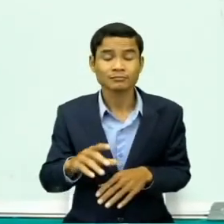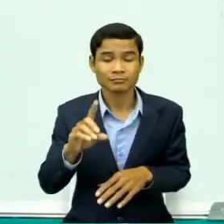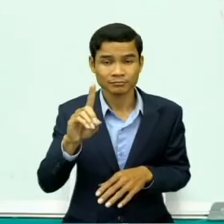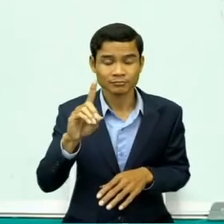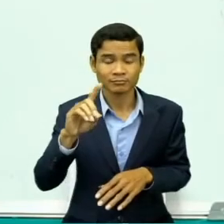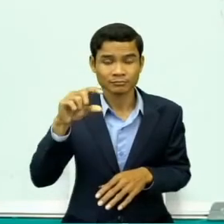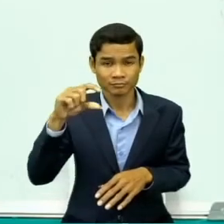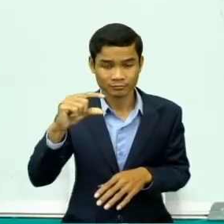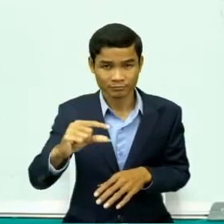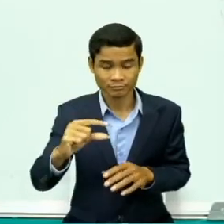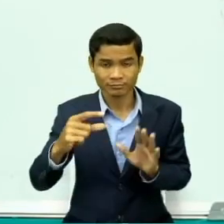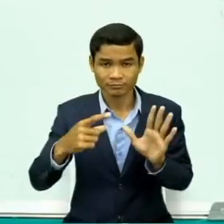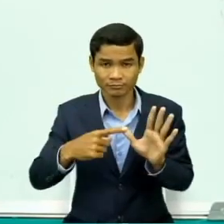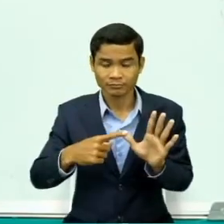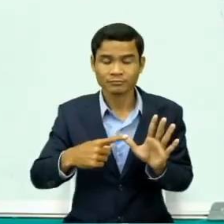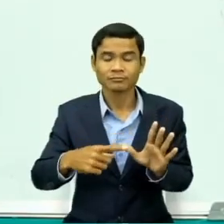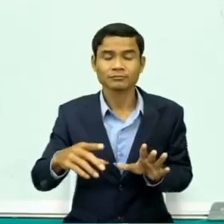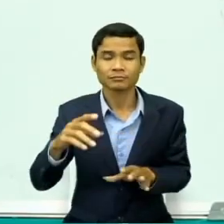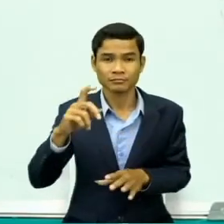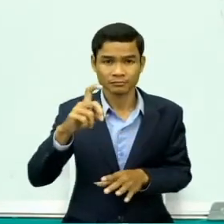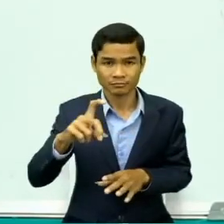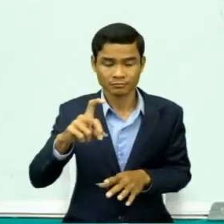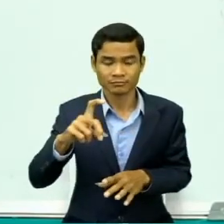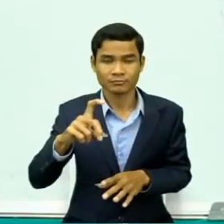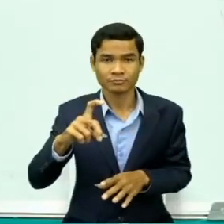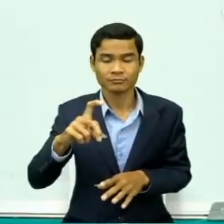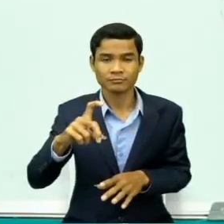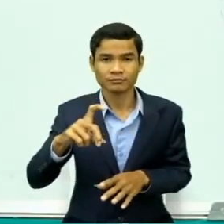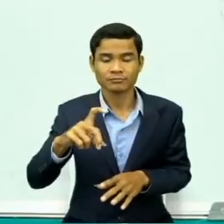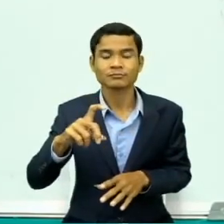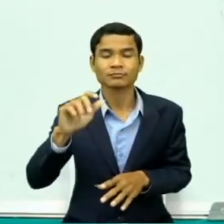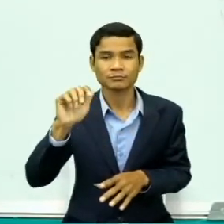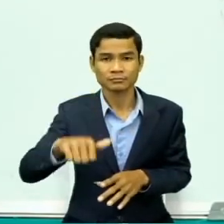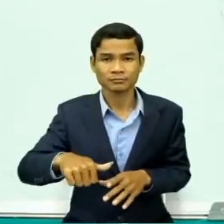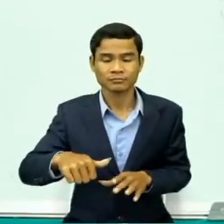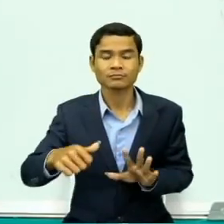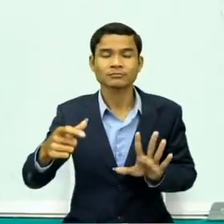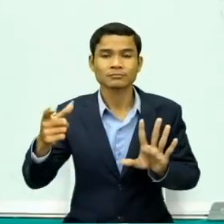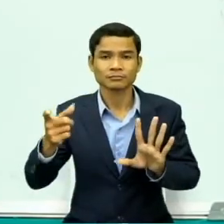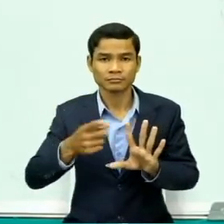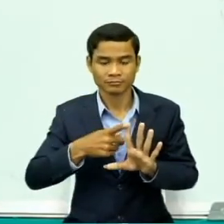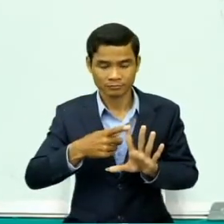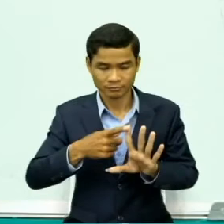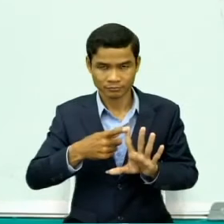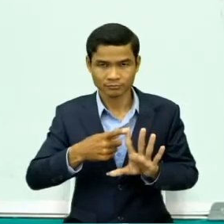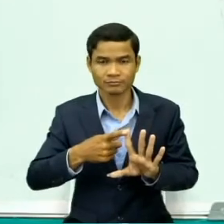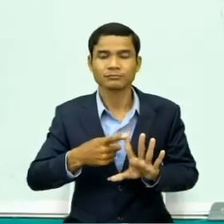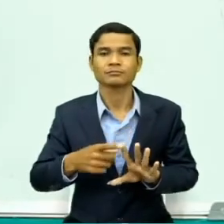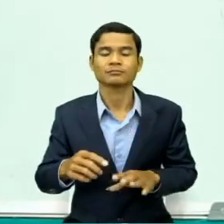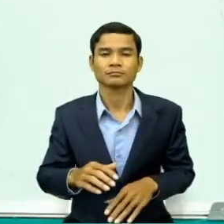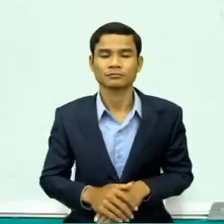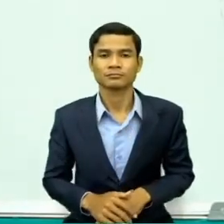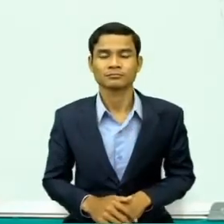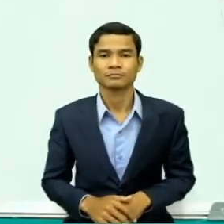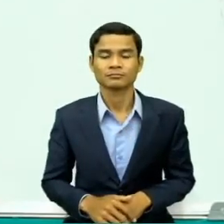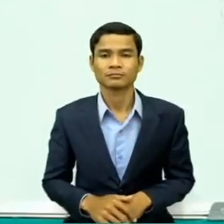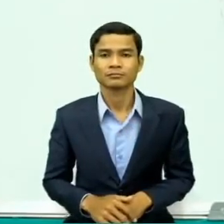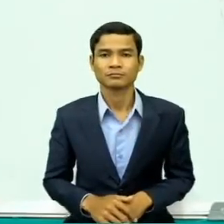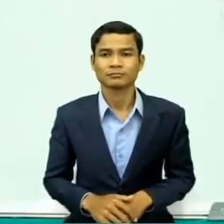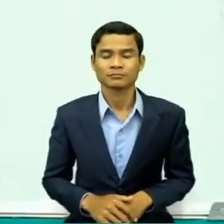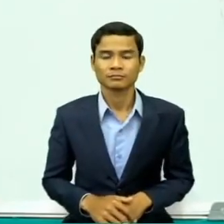có sạ á à, phở trên nhớ sạ ấy